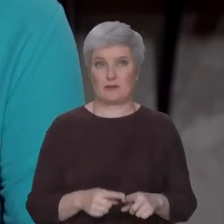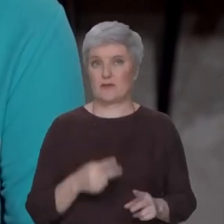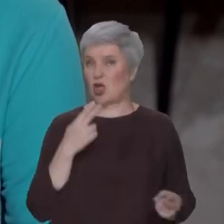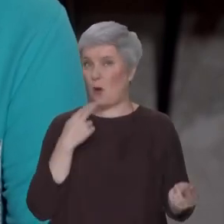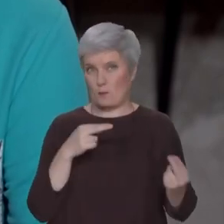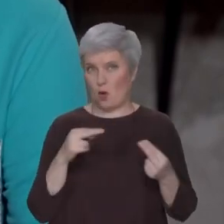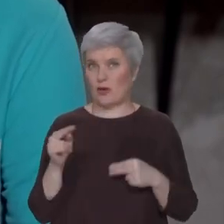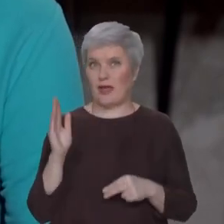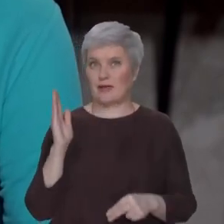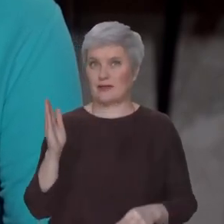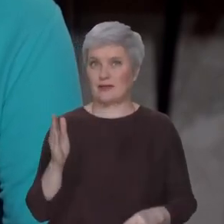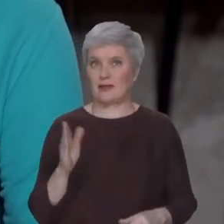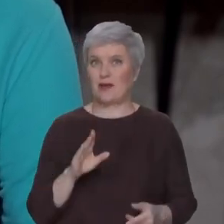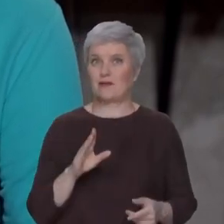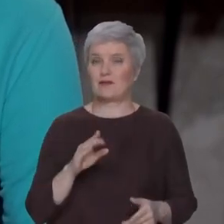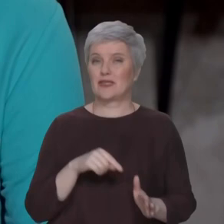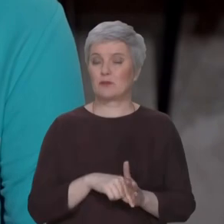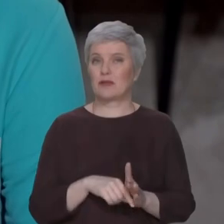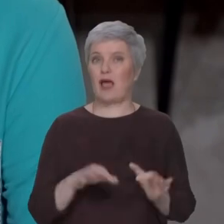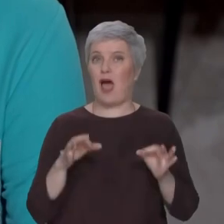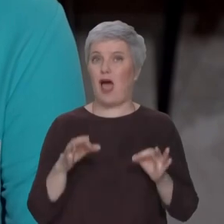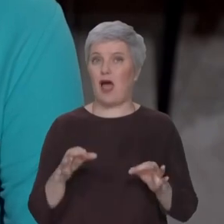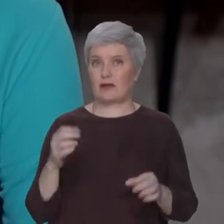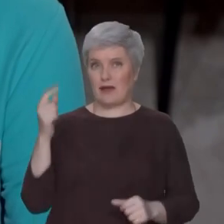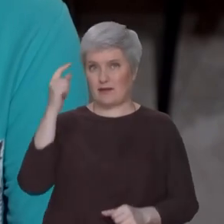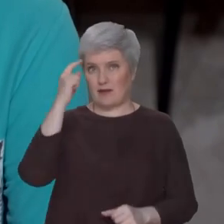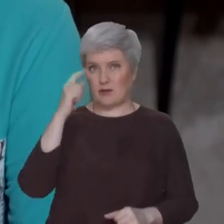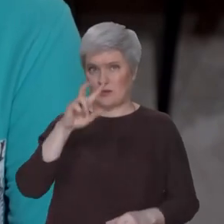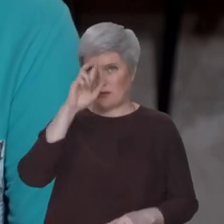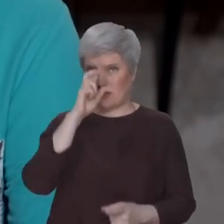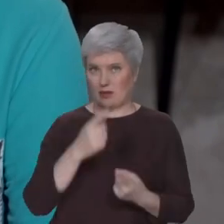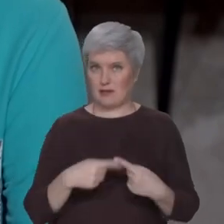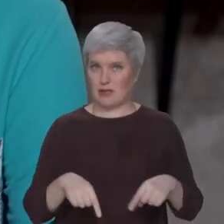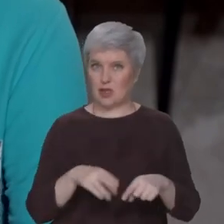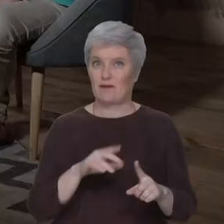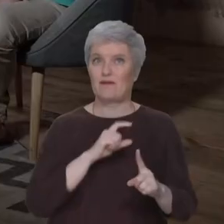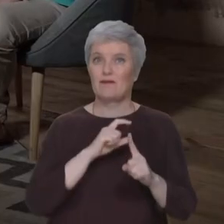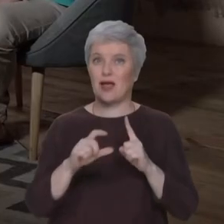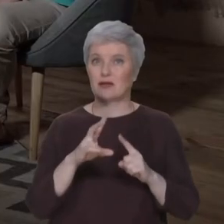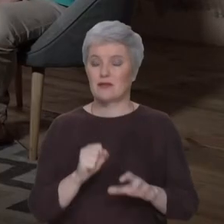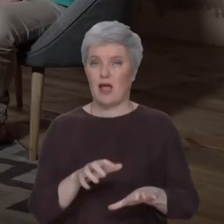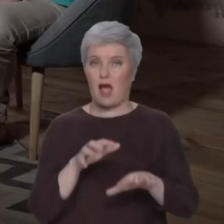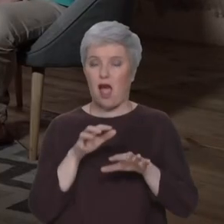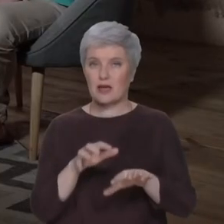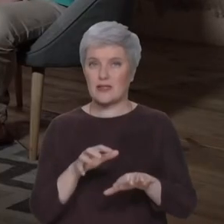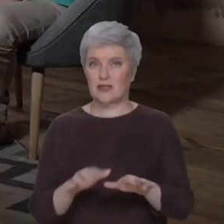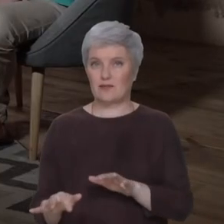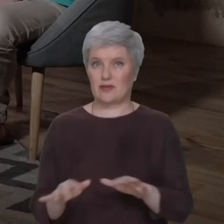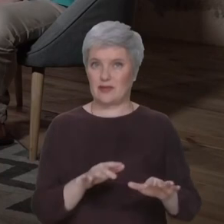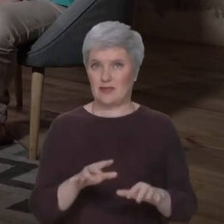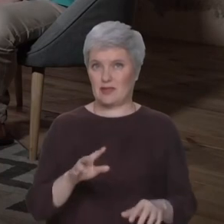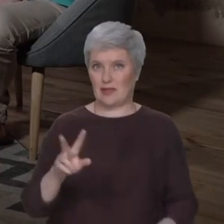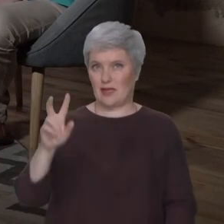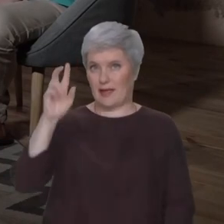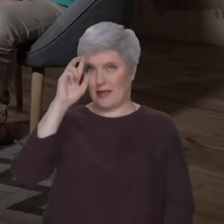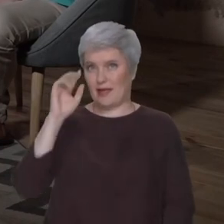в сенсі адекватності держави в реакції на агресивні дії, імперські дії, в